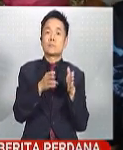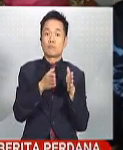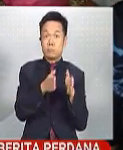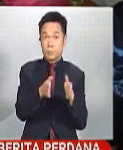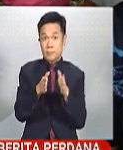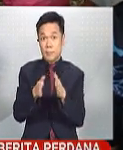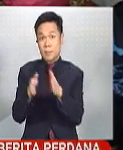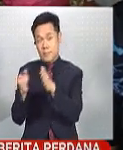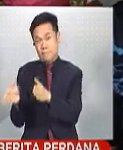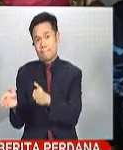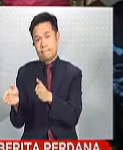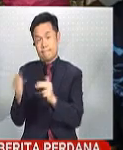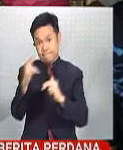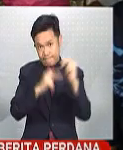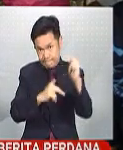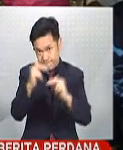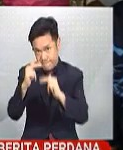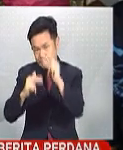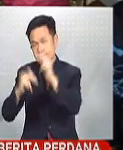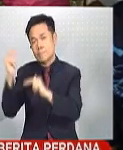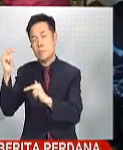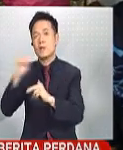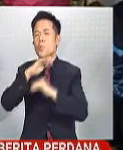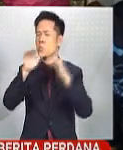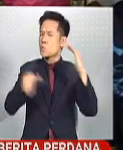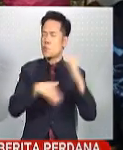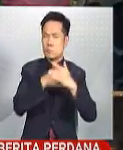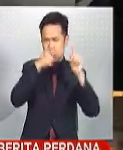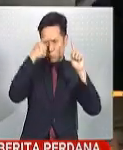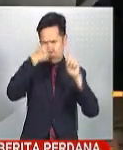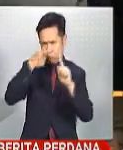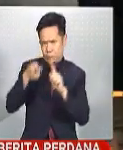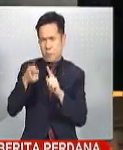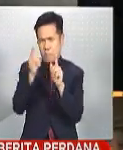raya dan pembangunan diutamakan.